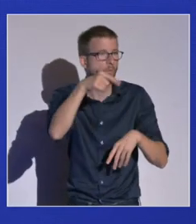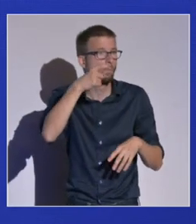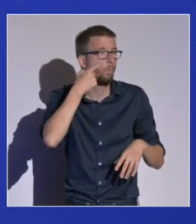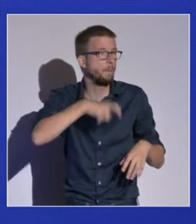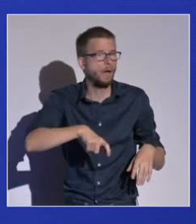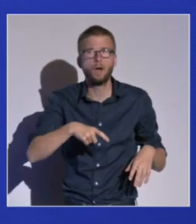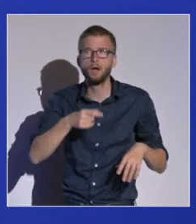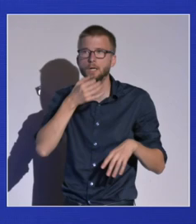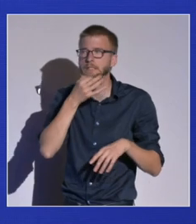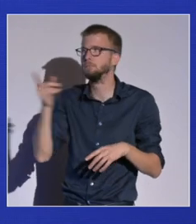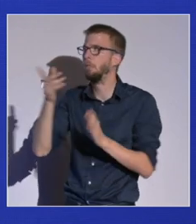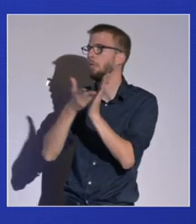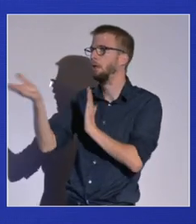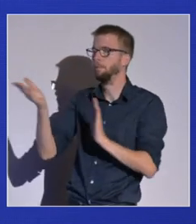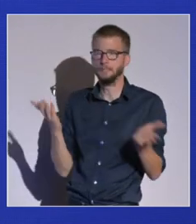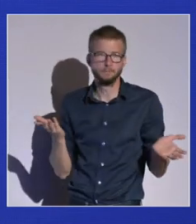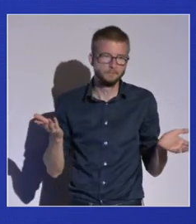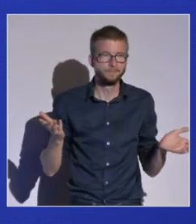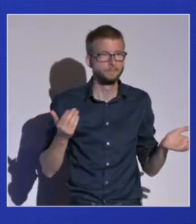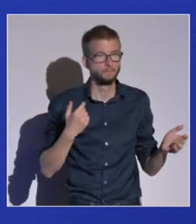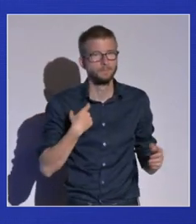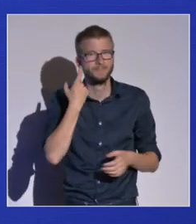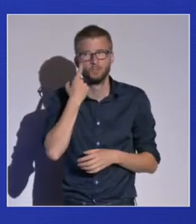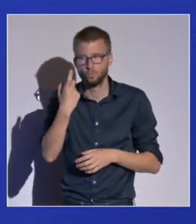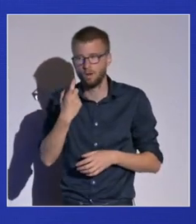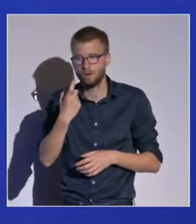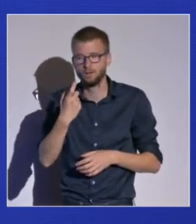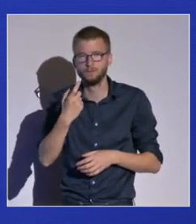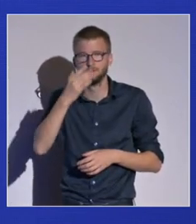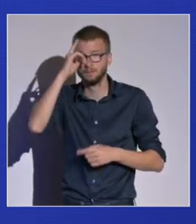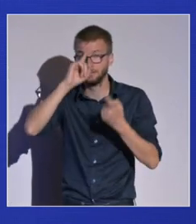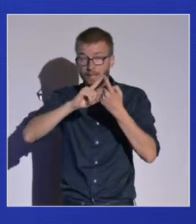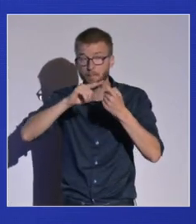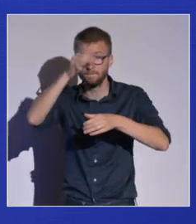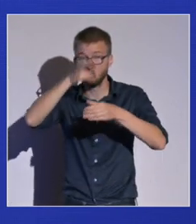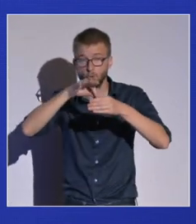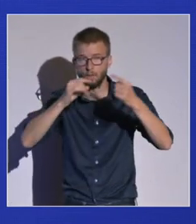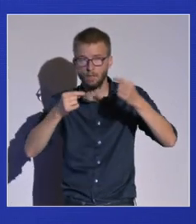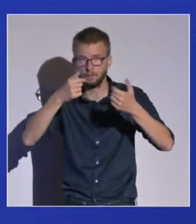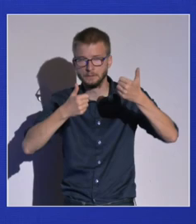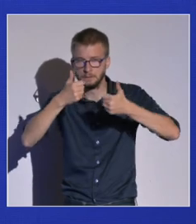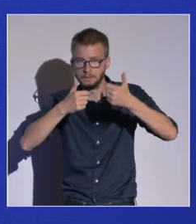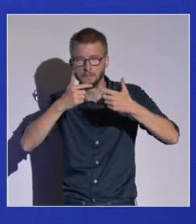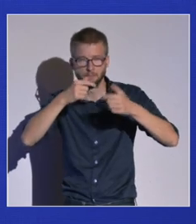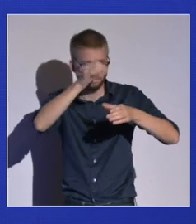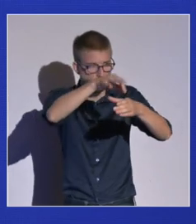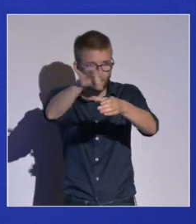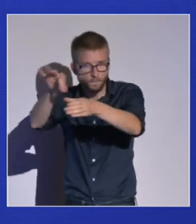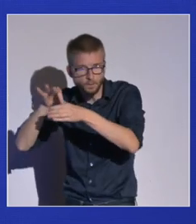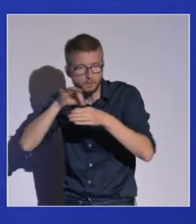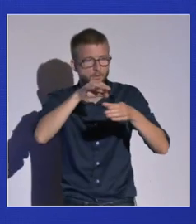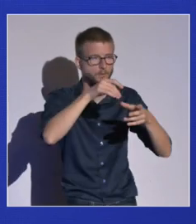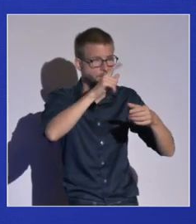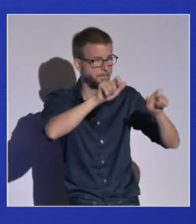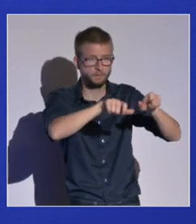il a un peu divergé. Moi, je crois qu'on aurait gagné un référendum sur ce sujet. Je pense que, en s'expliquant avec